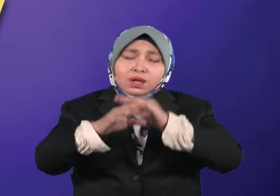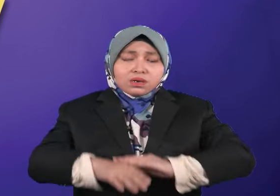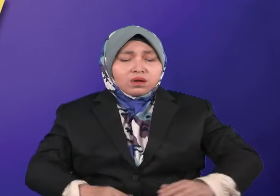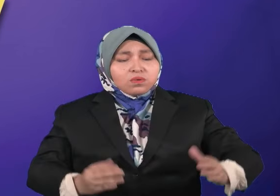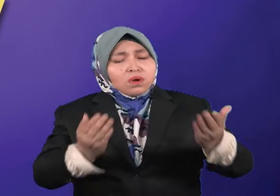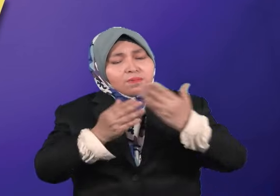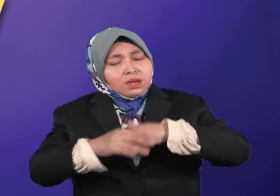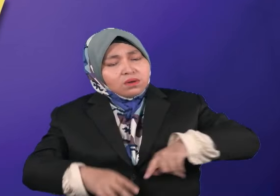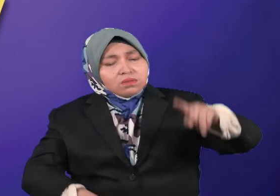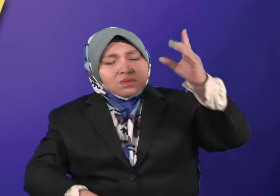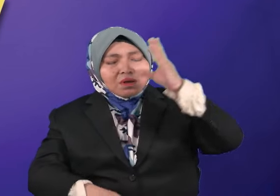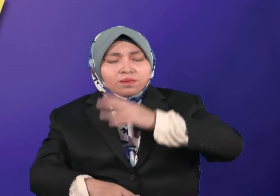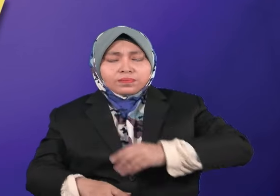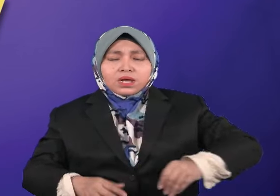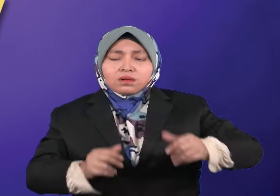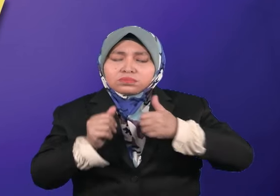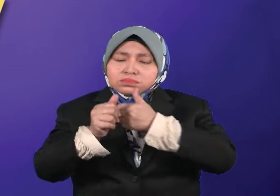لَعَلَّهُمْ